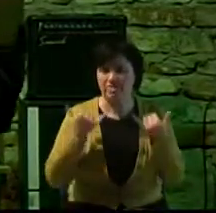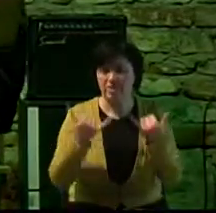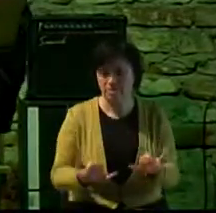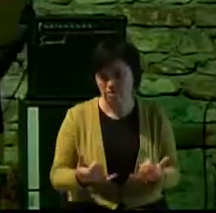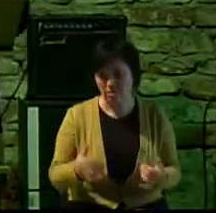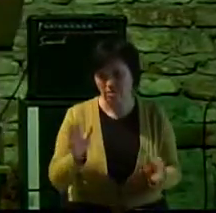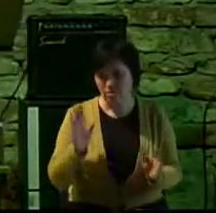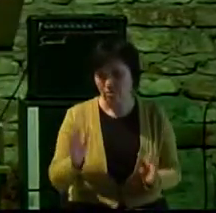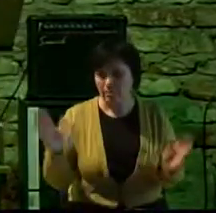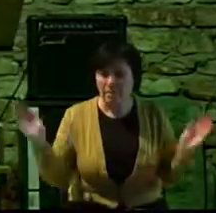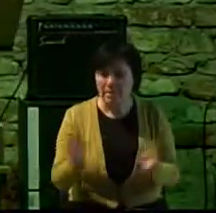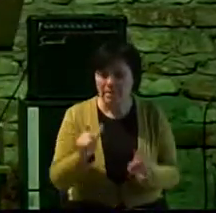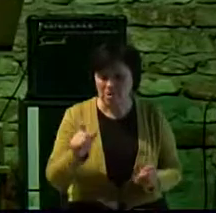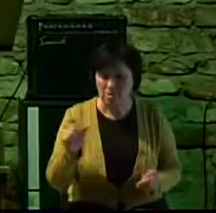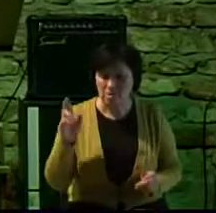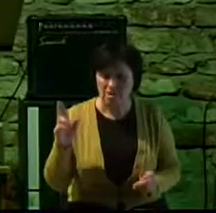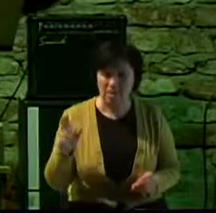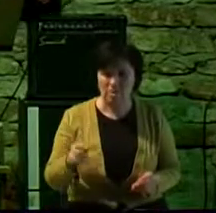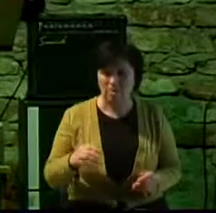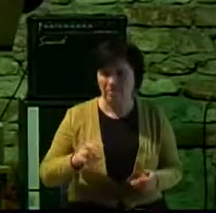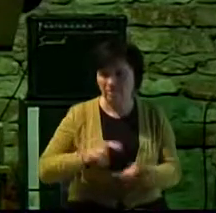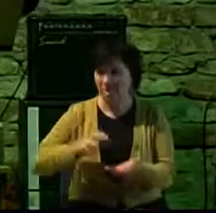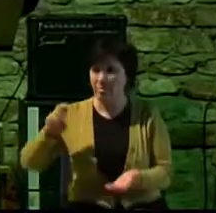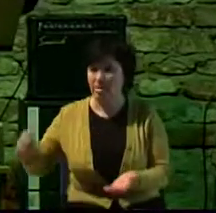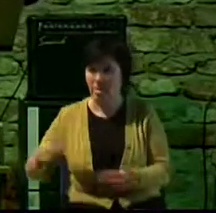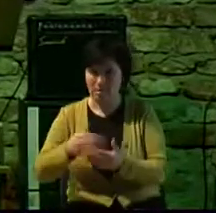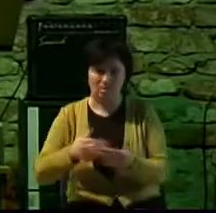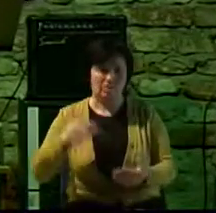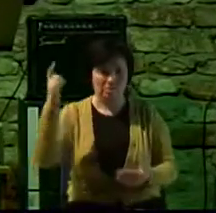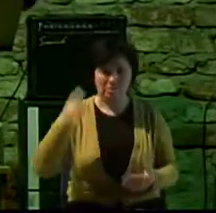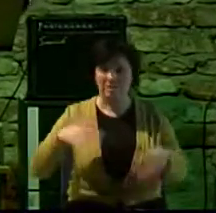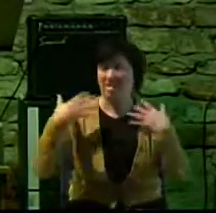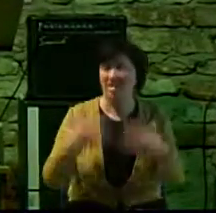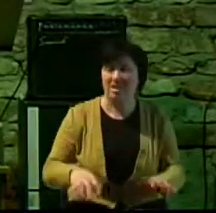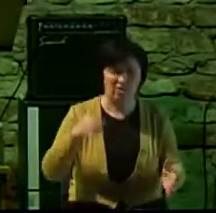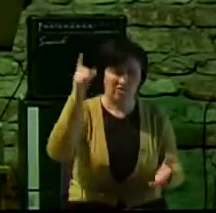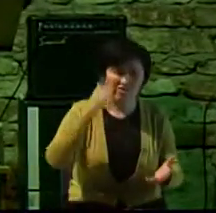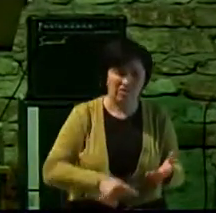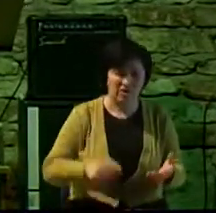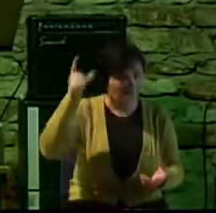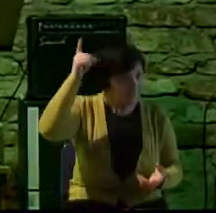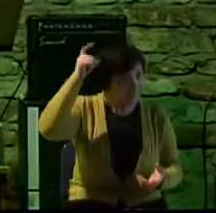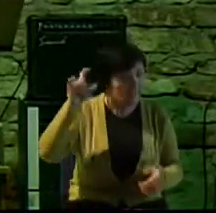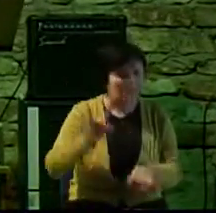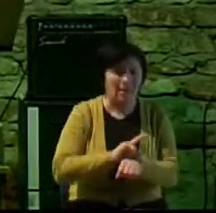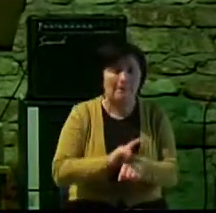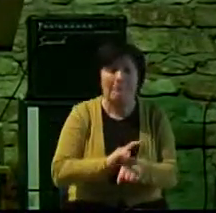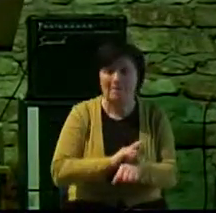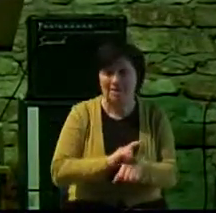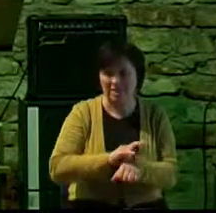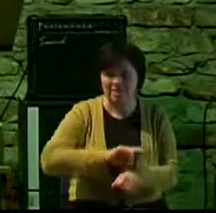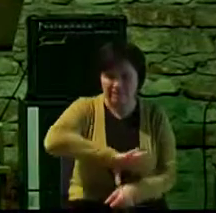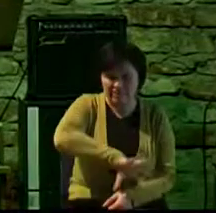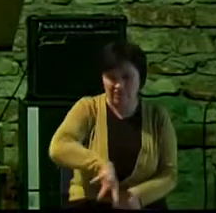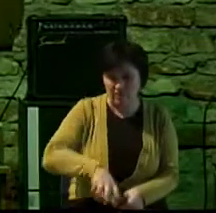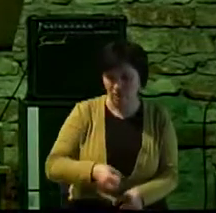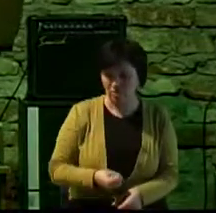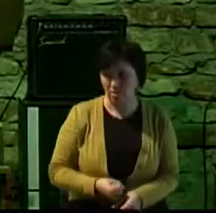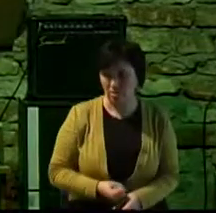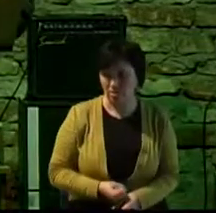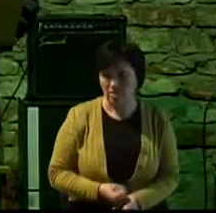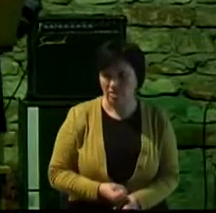будет гораздо меньше тех людей, которые отпадают от Господа, которые теряют веру, которых дьявол обманывает и крадет,